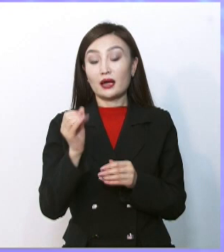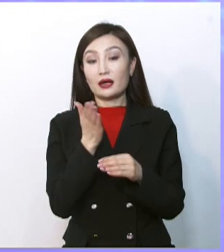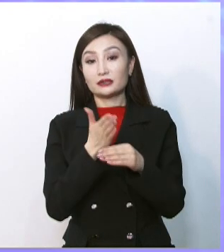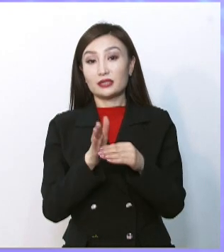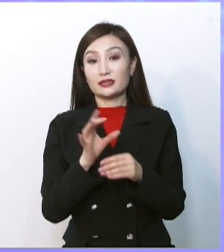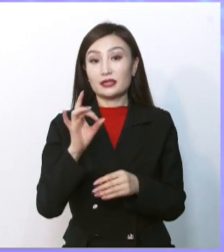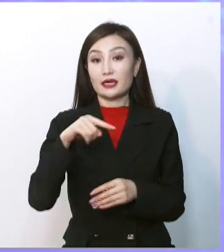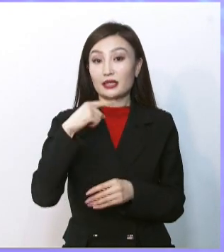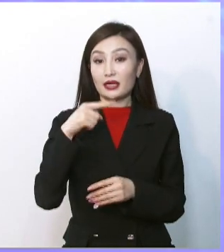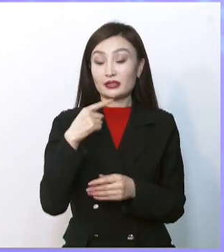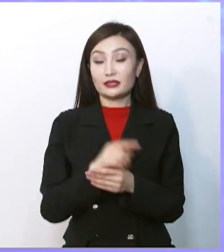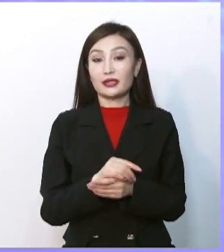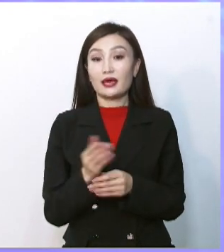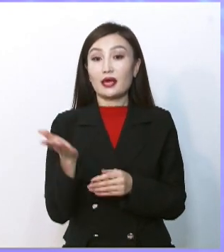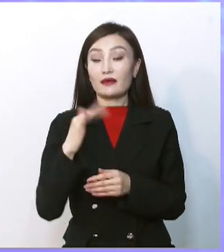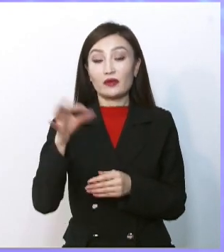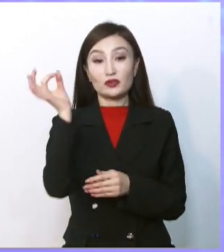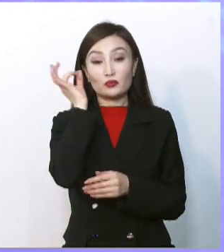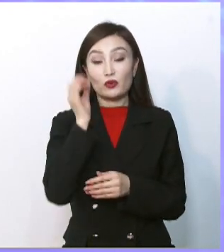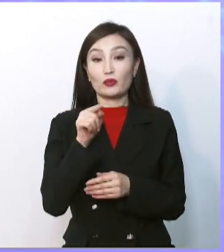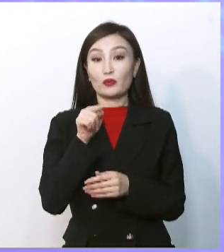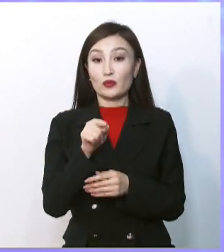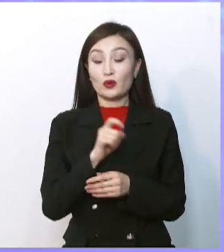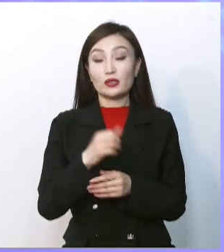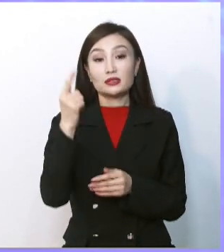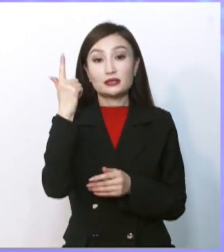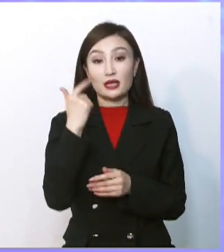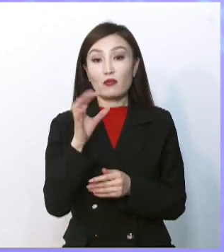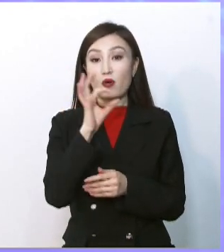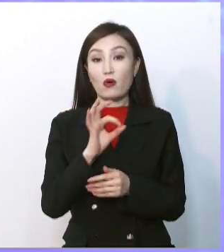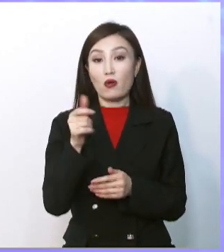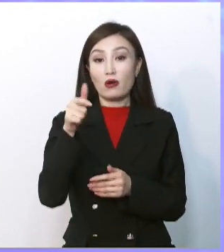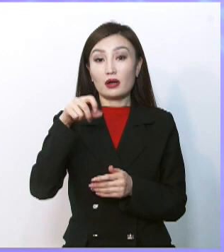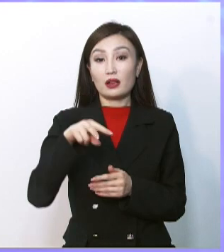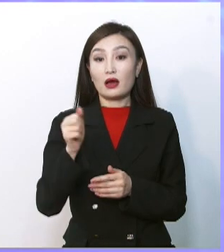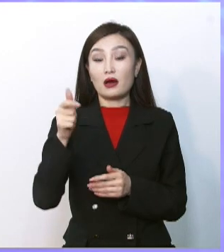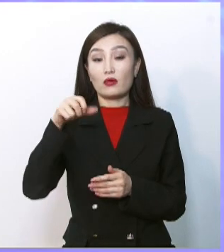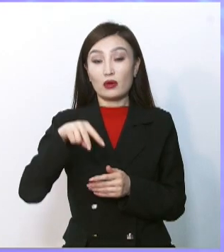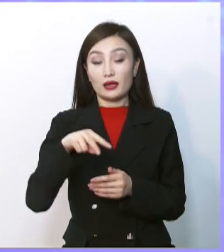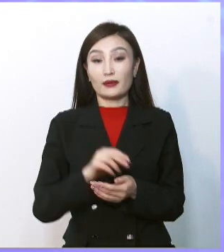речи. Давайте вспомним то, что знаем о глаголе.